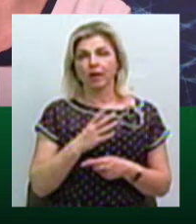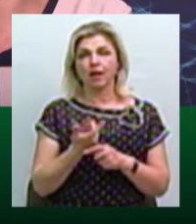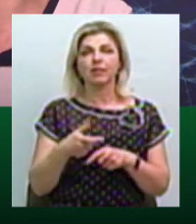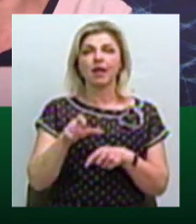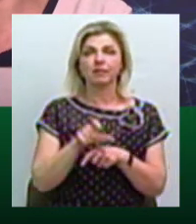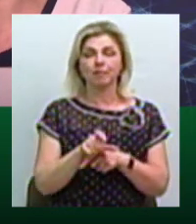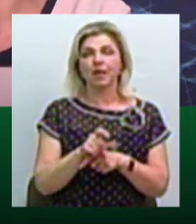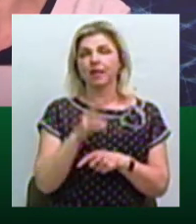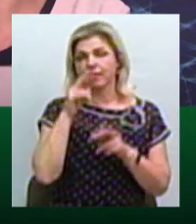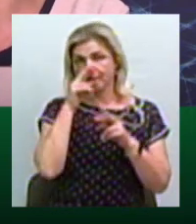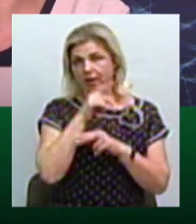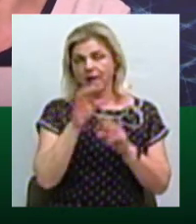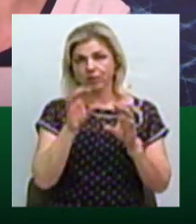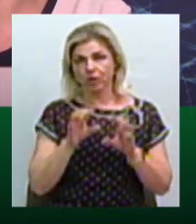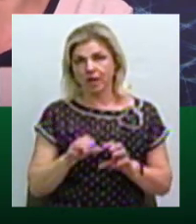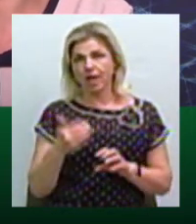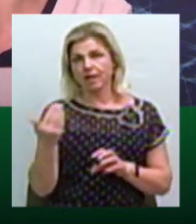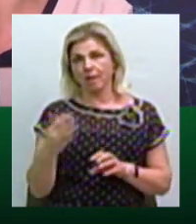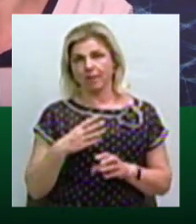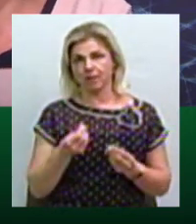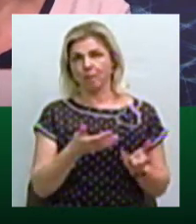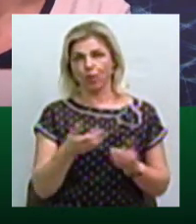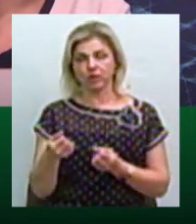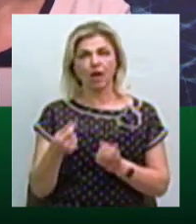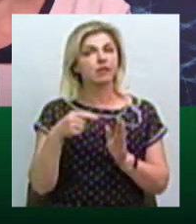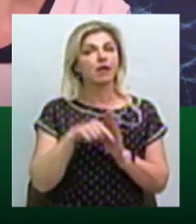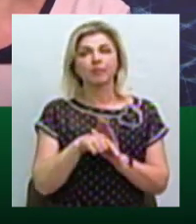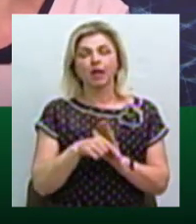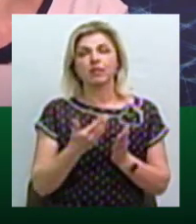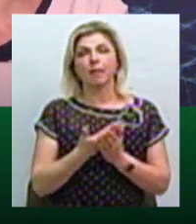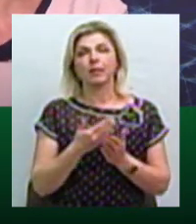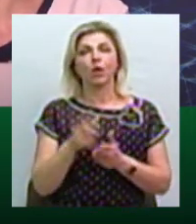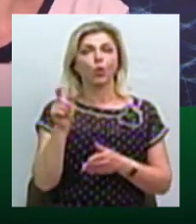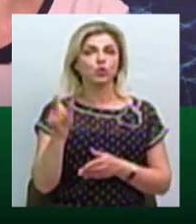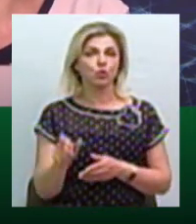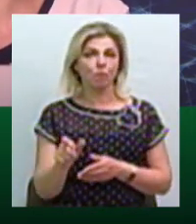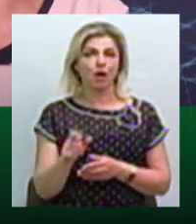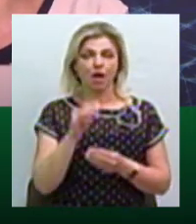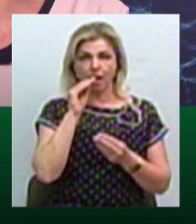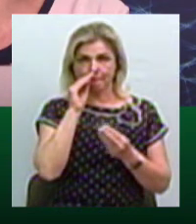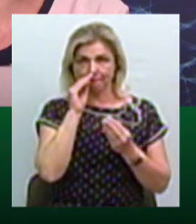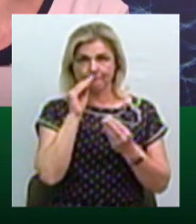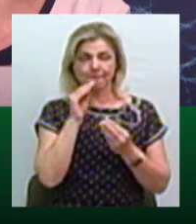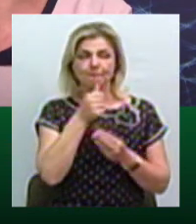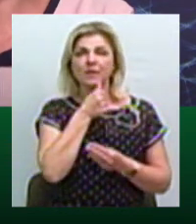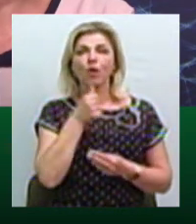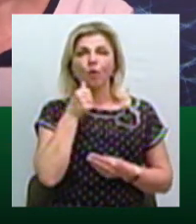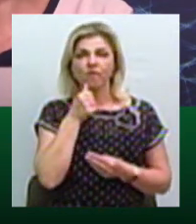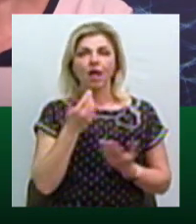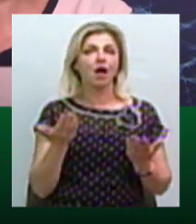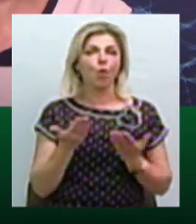або неправомірно нею були отримані. Наприклад, що це означає? Особа приховала якийсь